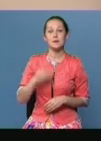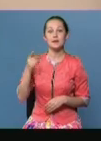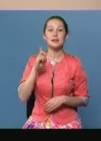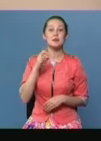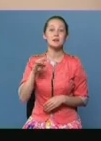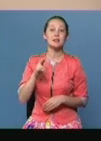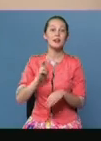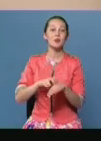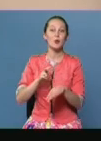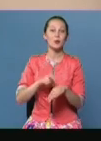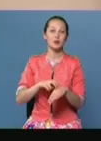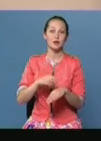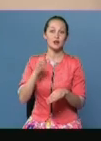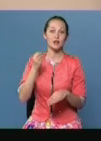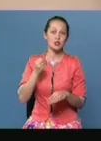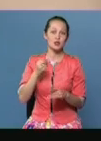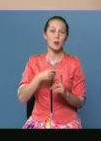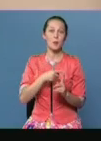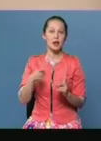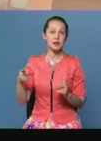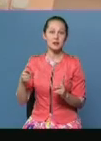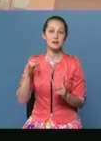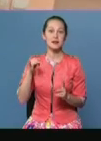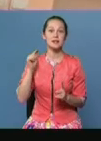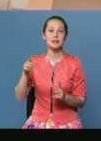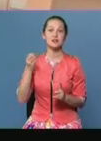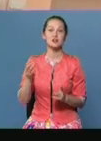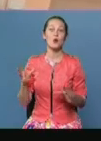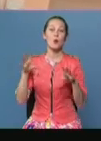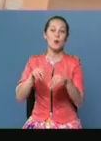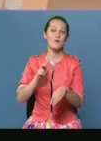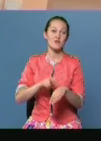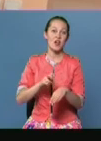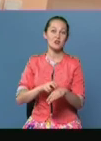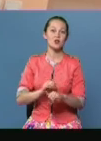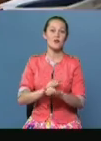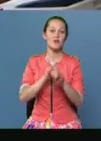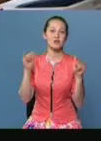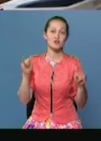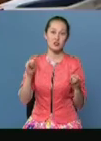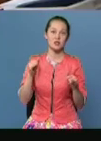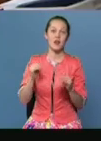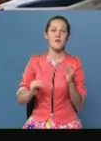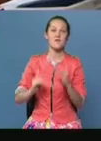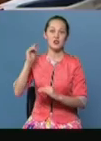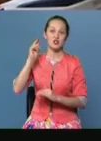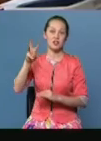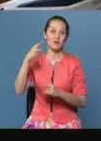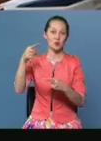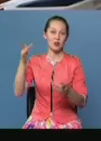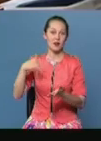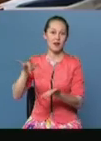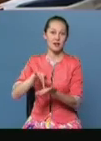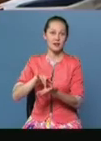в Удмуртии ликвидирован. И более того, на селе сейчас укомплектованность врачами выше, чем даже в некоторых городах. Потому-то республиканское правительство и